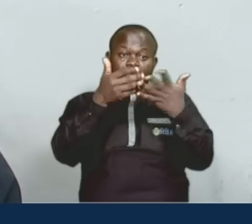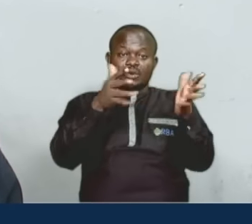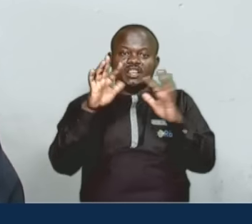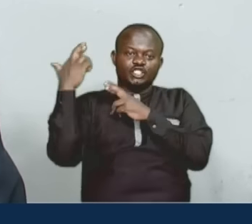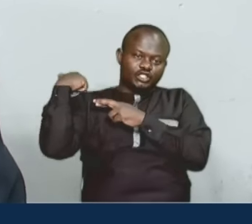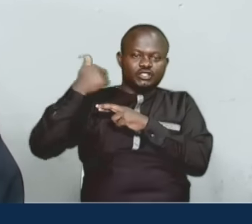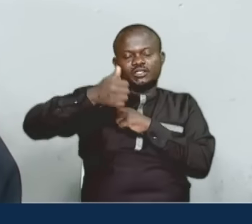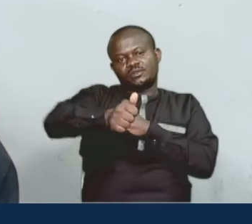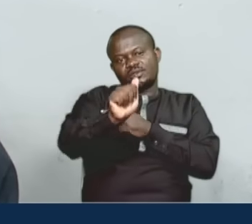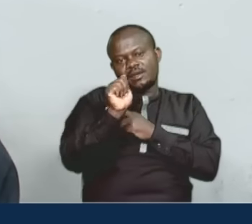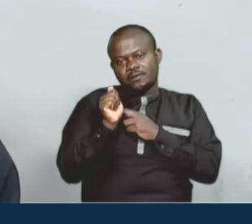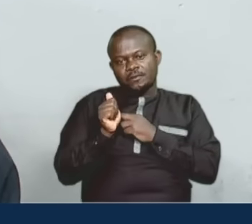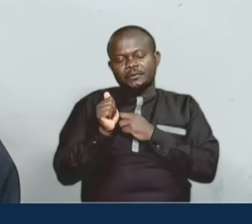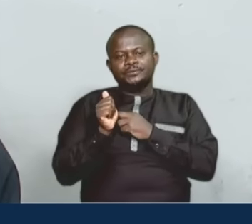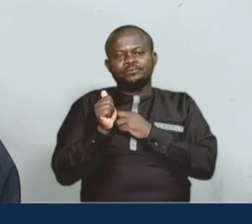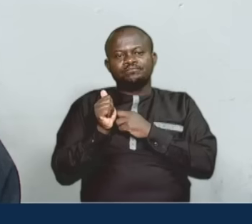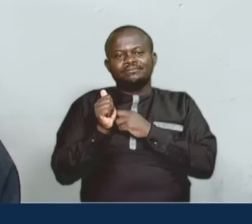zarwo